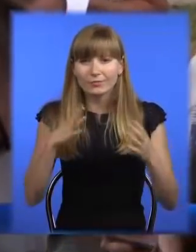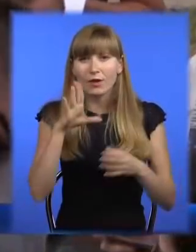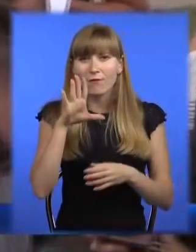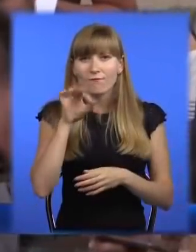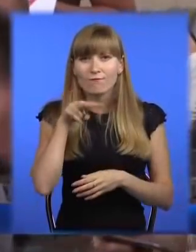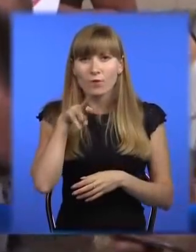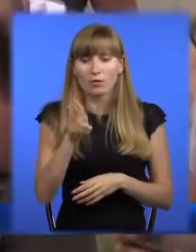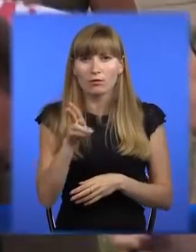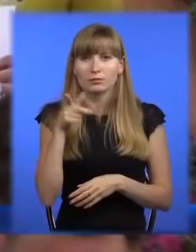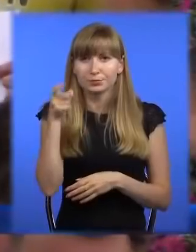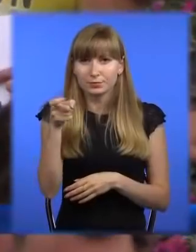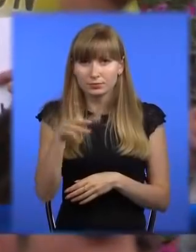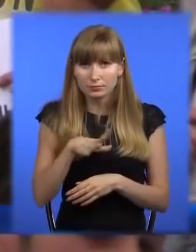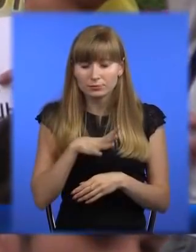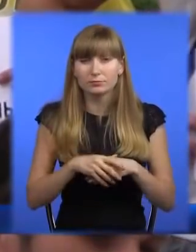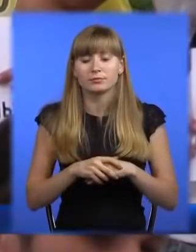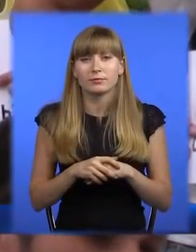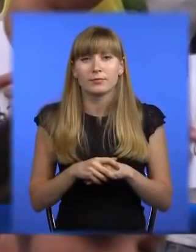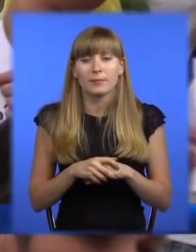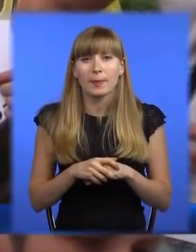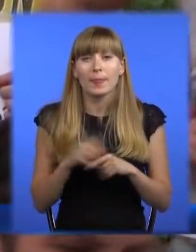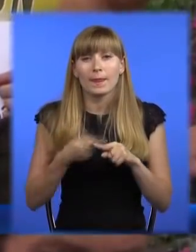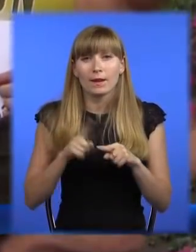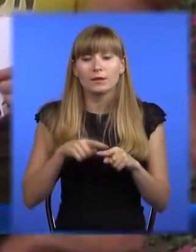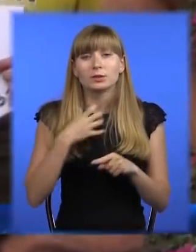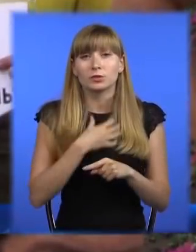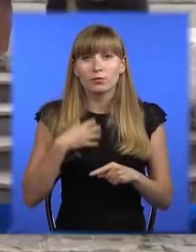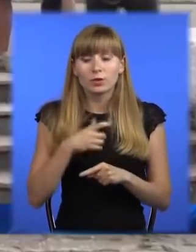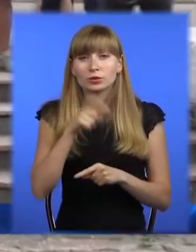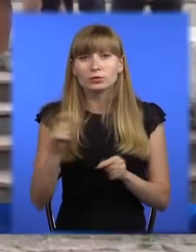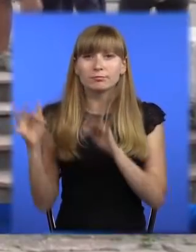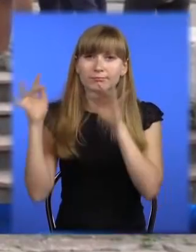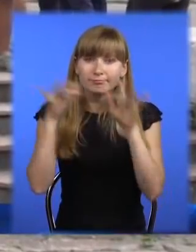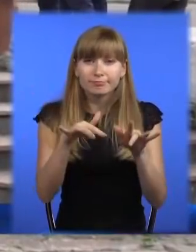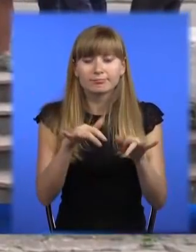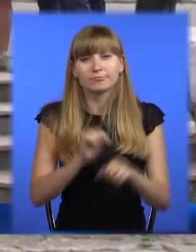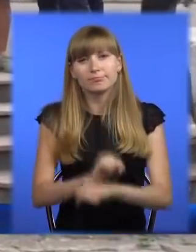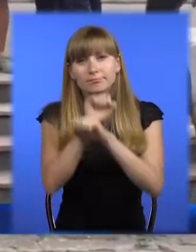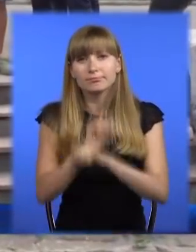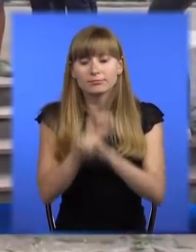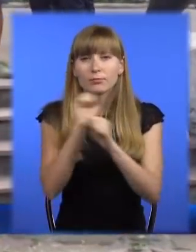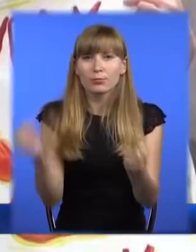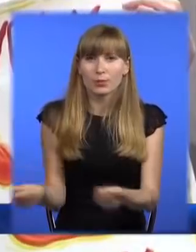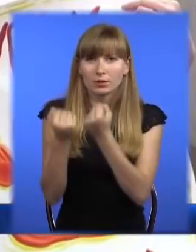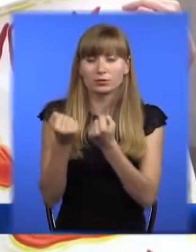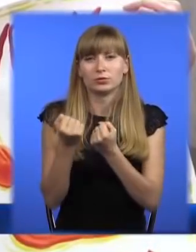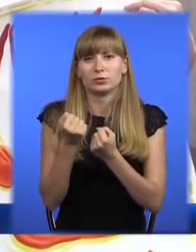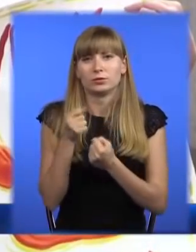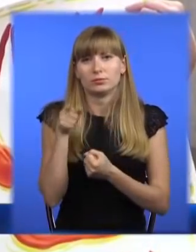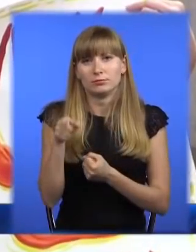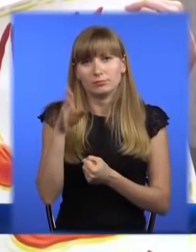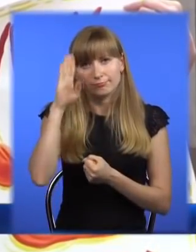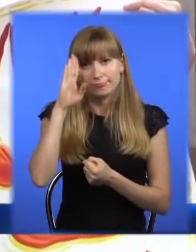поранили В'ячеслава Волка. З цього приводу біля виконкому зібралися журналісти, друзі Славка та просто небайдужі люди,